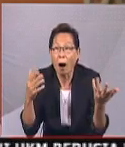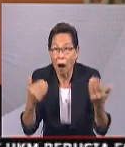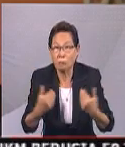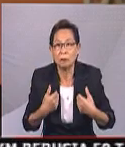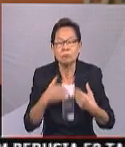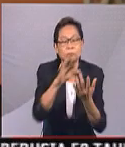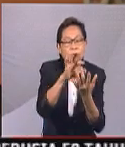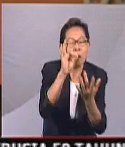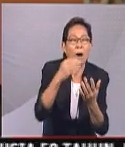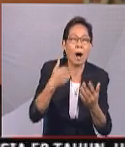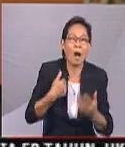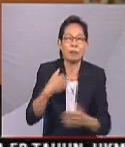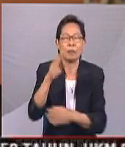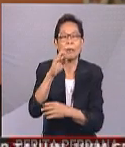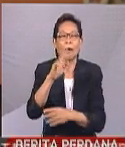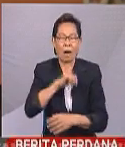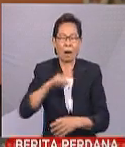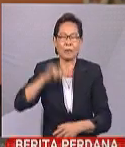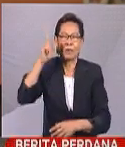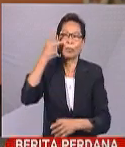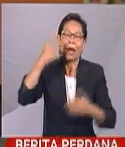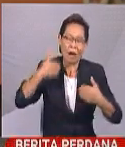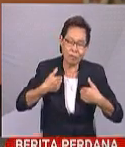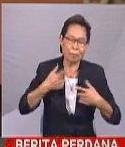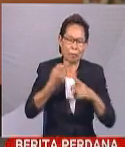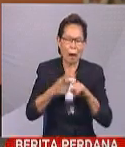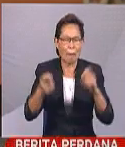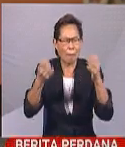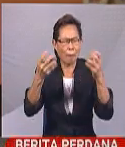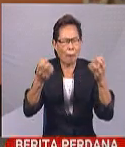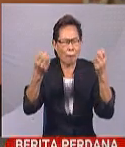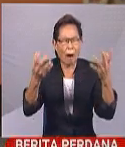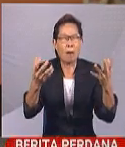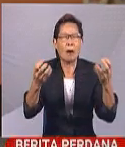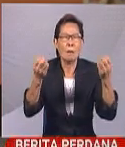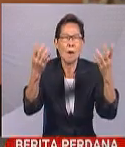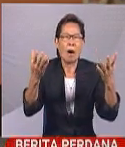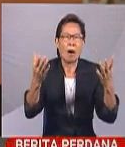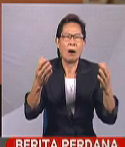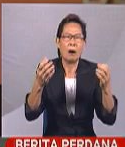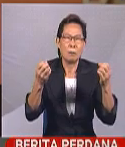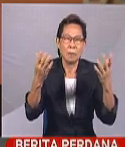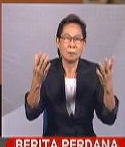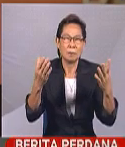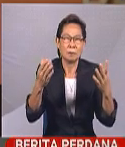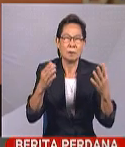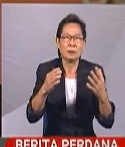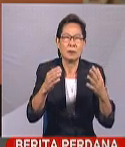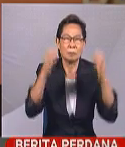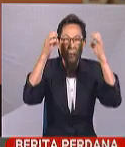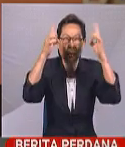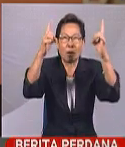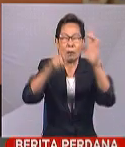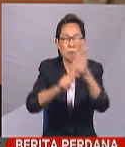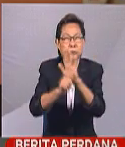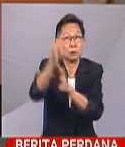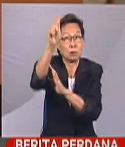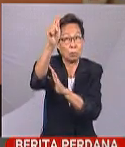juga lantikan ahli politik, tetapi mereka ini banyak kebanyakannya adalah berpelajaran